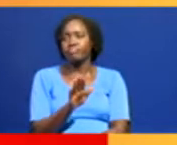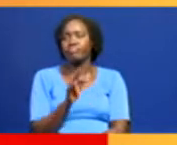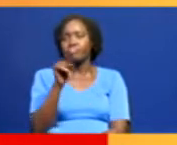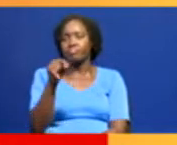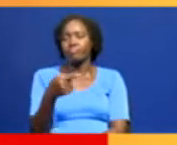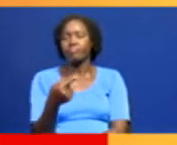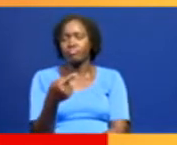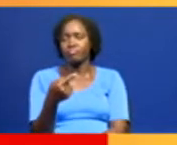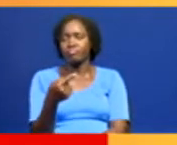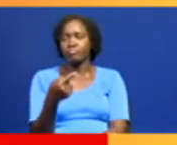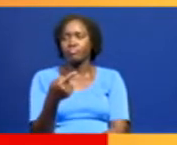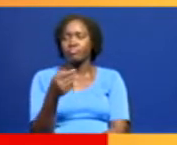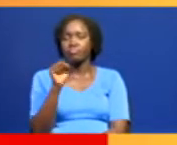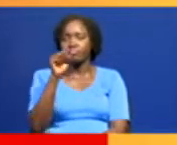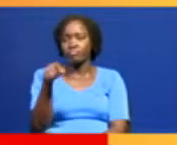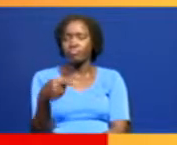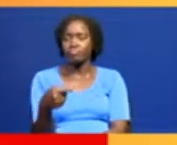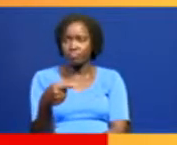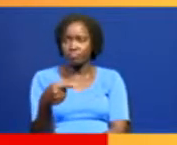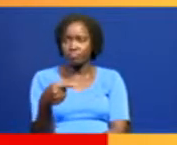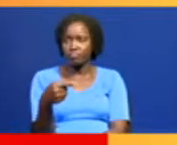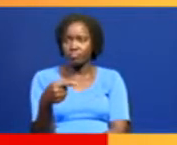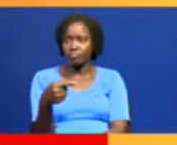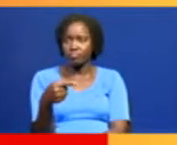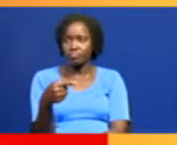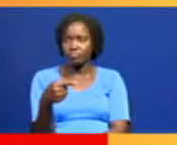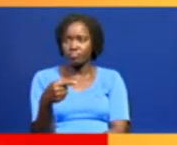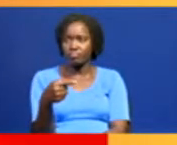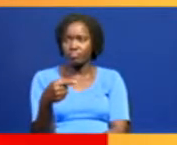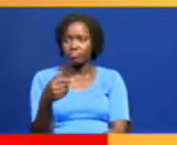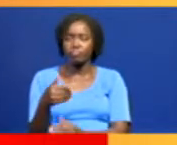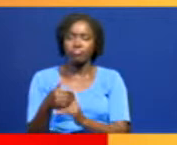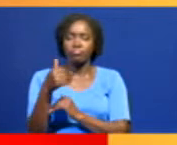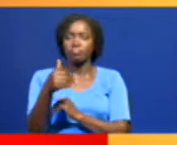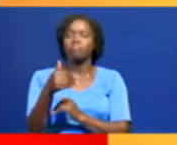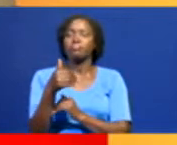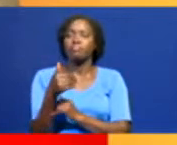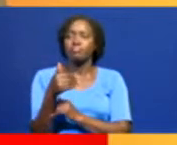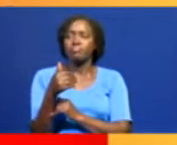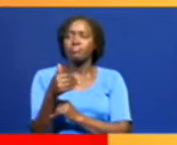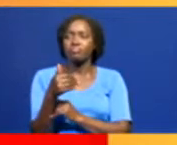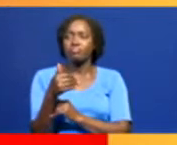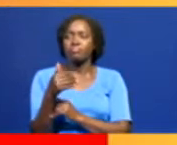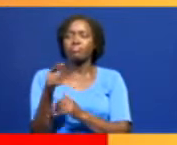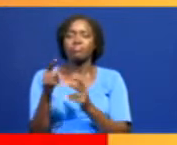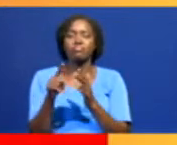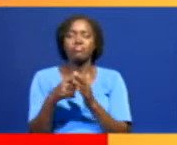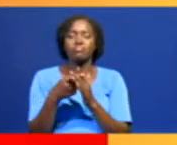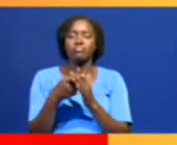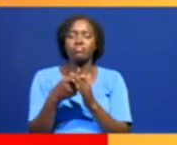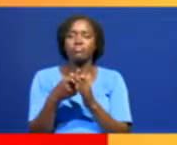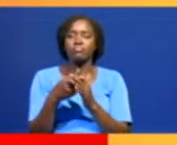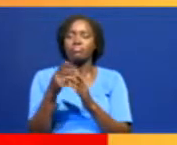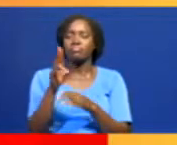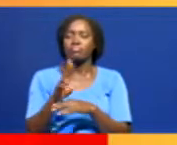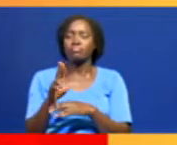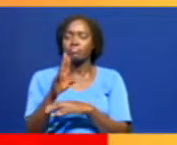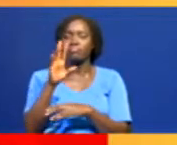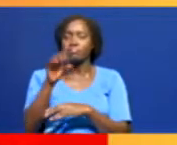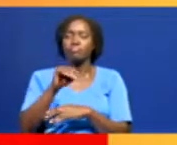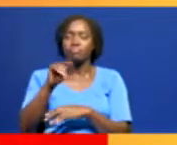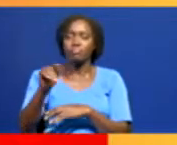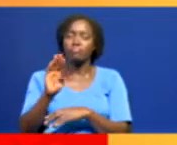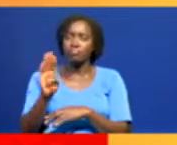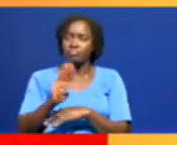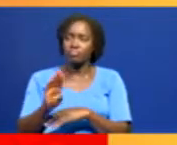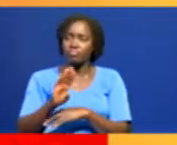1000, wamechukua 5000, na ilikuwa ni baada ya kufanya ile mwanzo ya kutumia 50 billion. Serikali ilikuwa ifanye